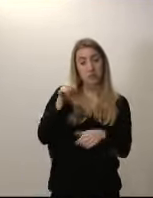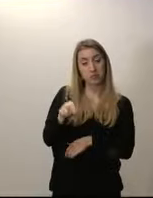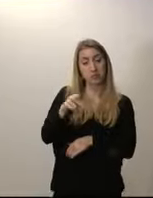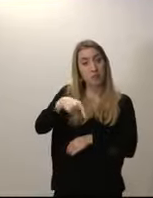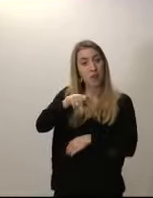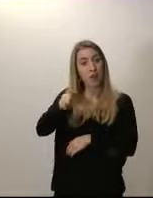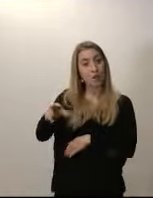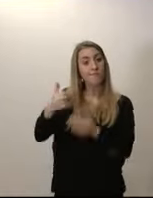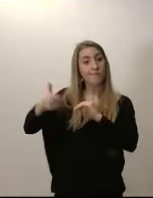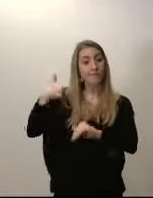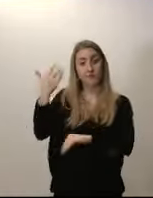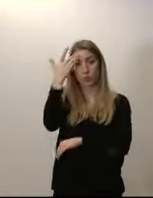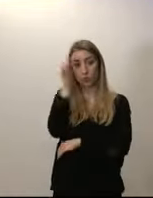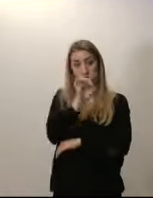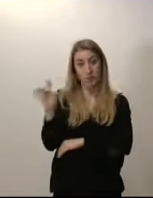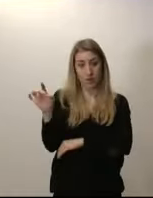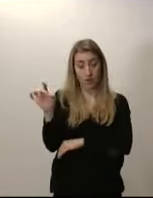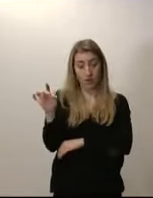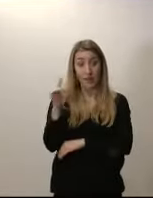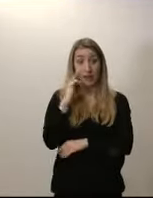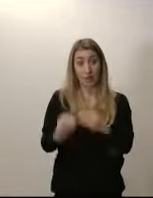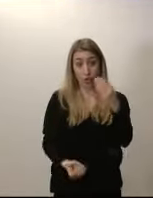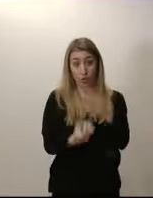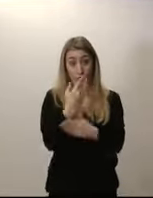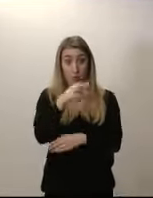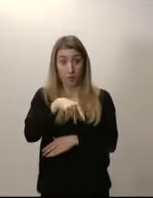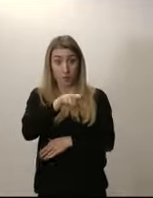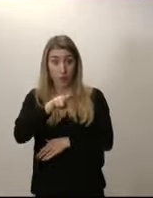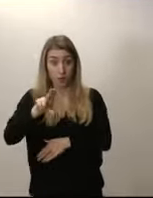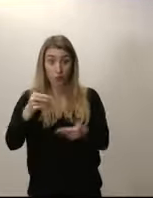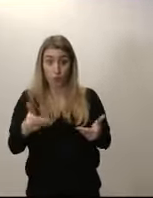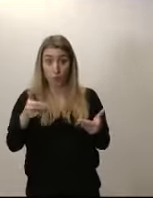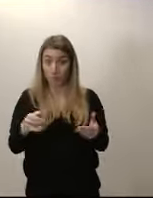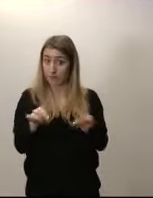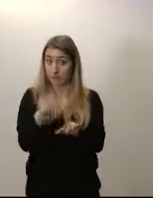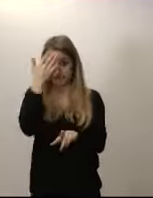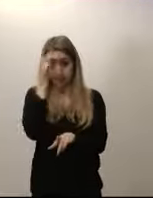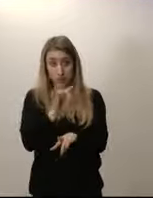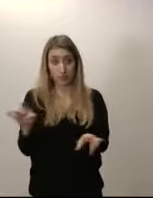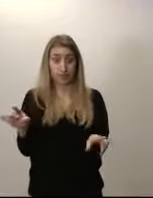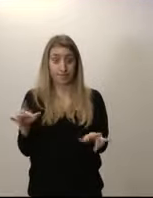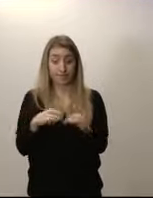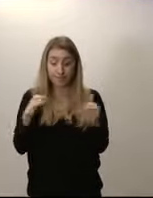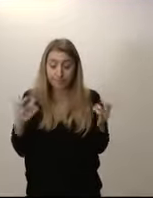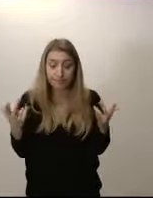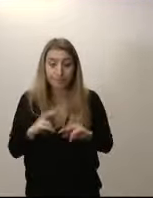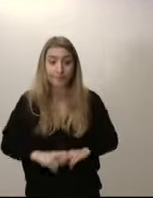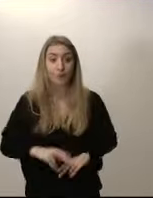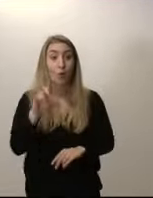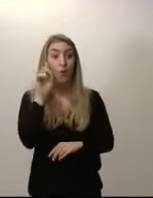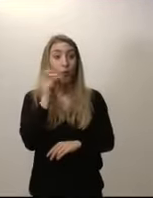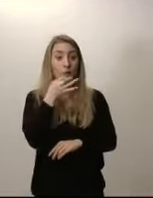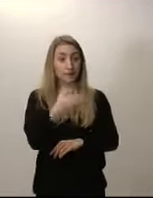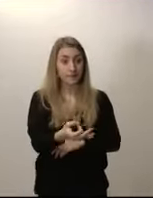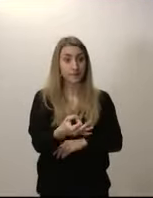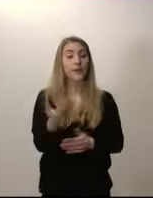précédent et ne connaît pas le PLU aujourd'hui. Et pourquoi je dis ça? Le PLU